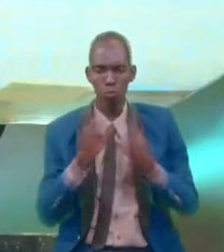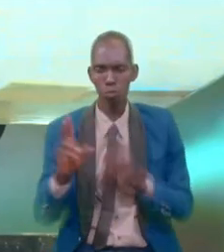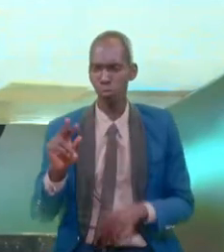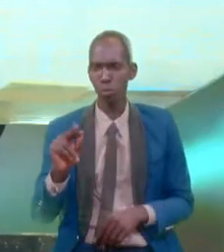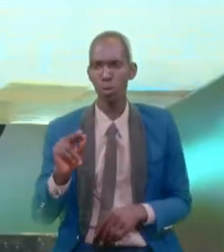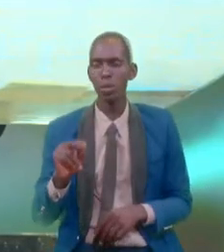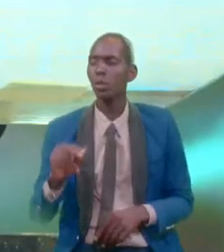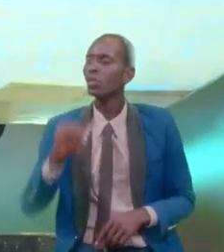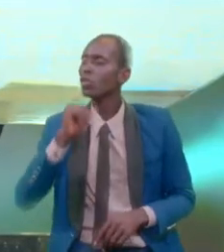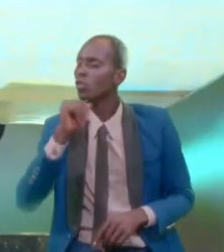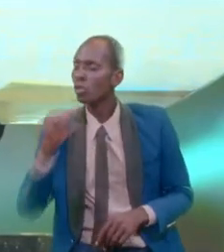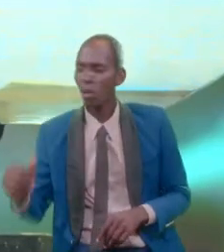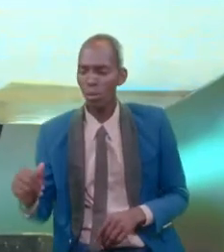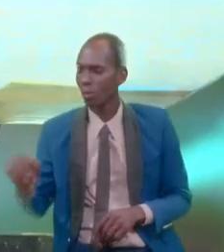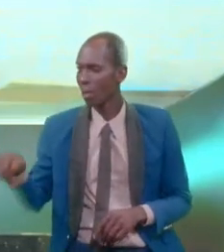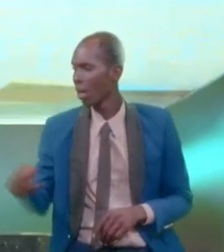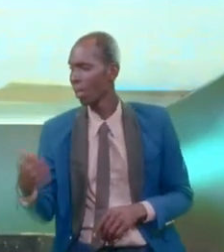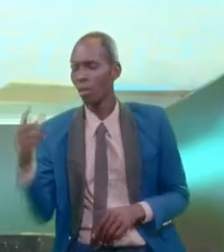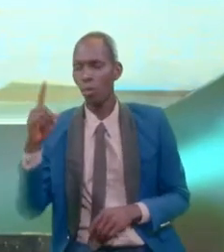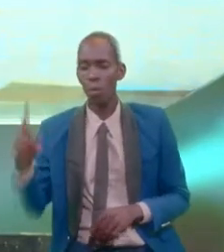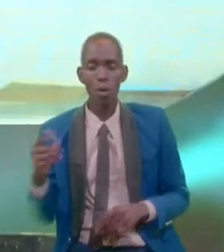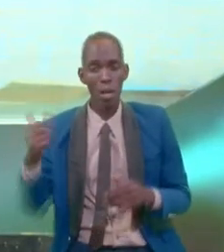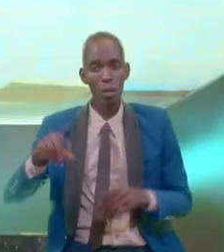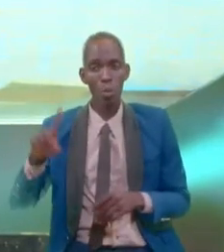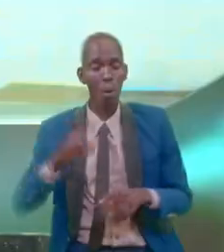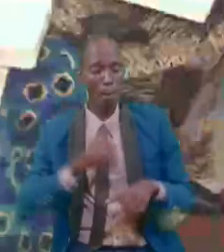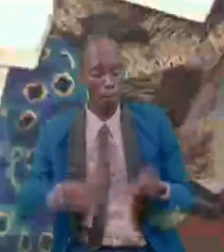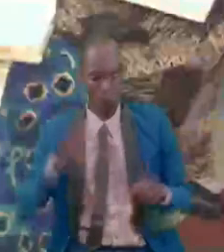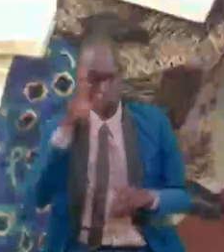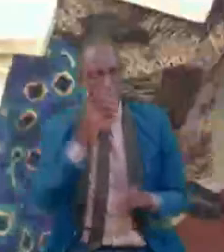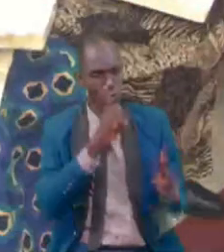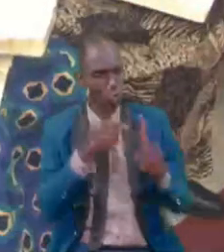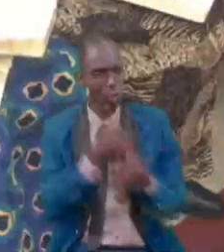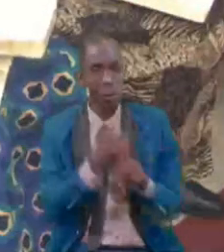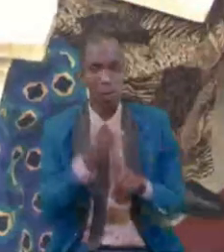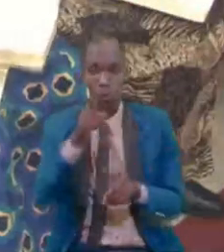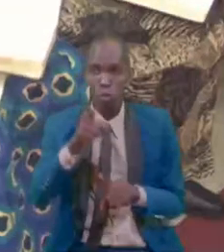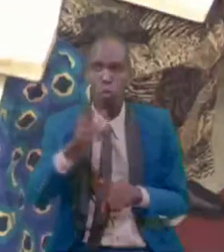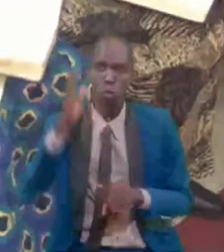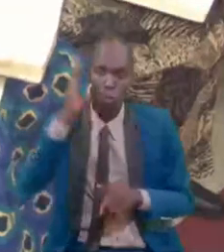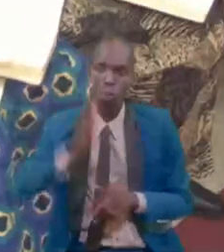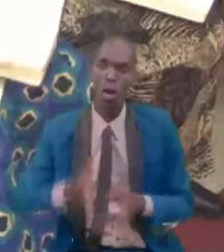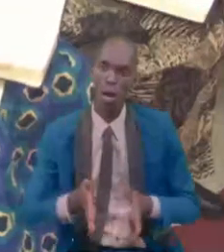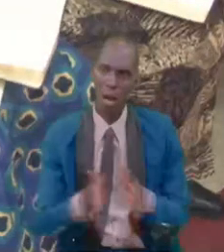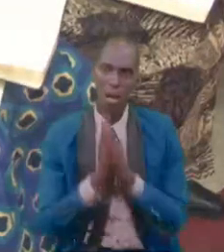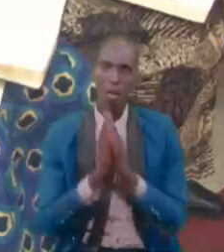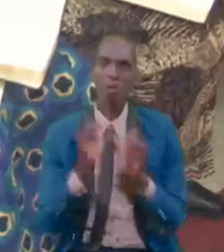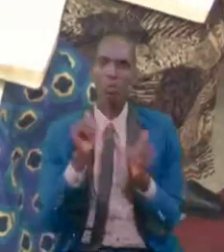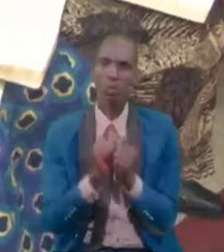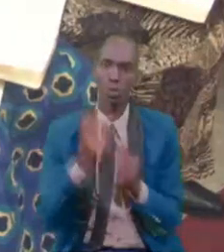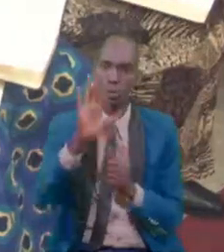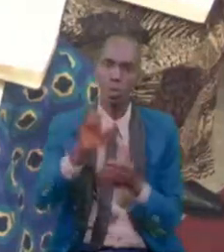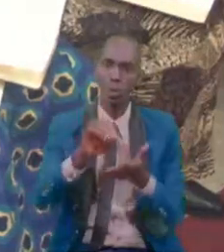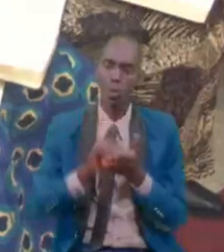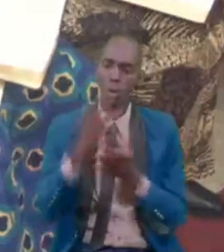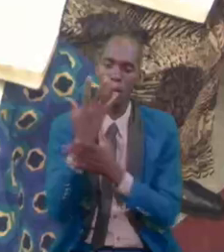parlé pour lui. Rabouni lui répondit l'aveugle. Vous allez parler avec votre bouche. Vous allez le dire avec